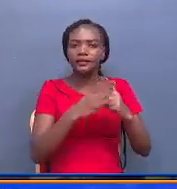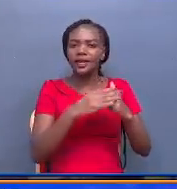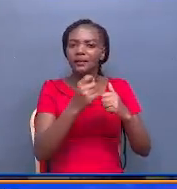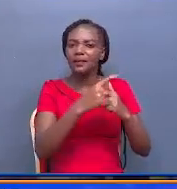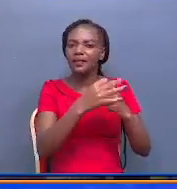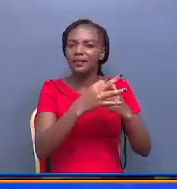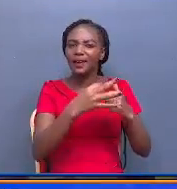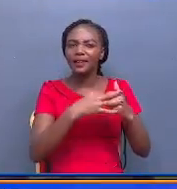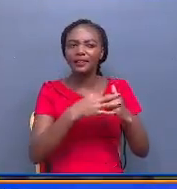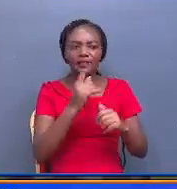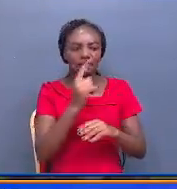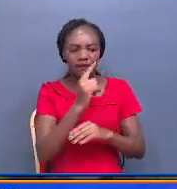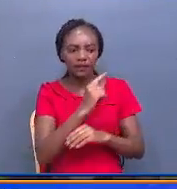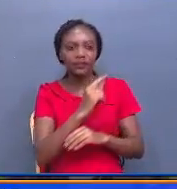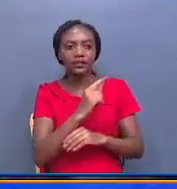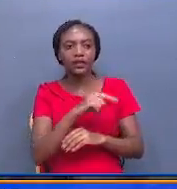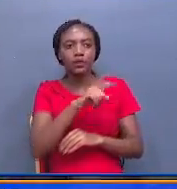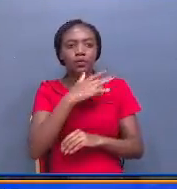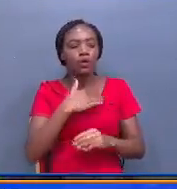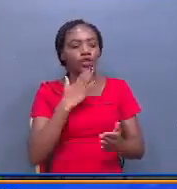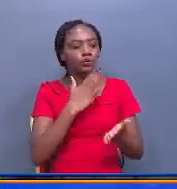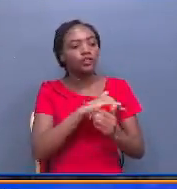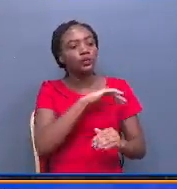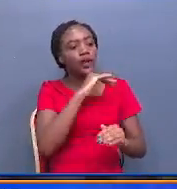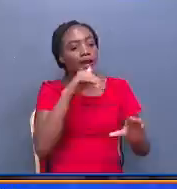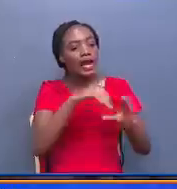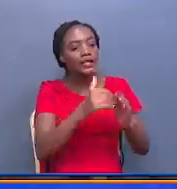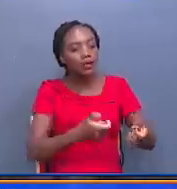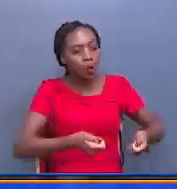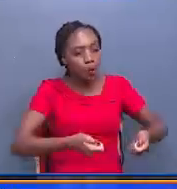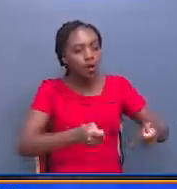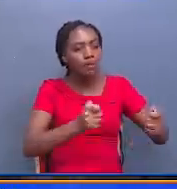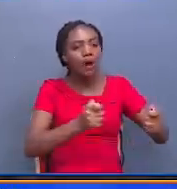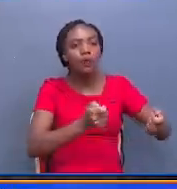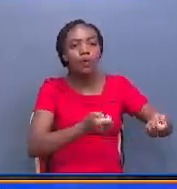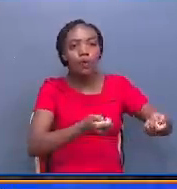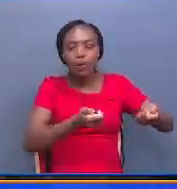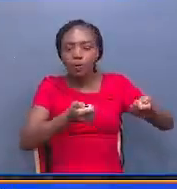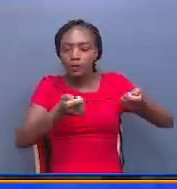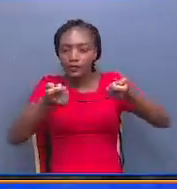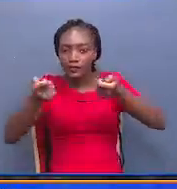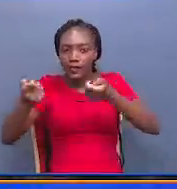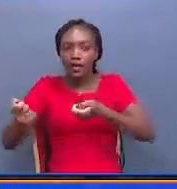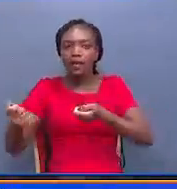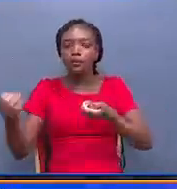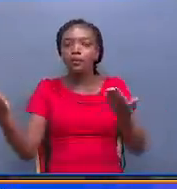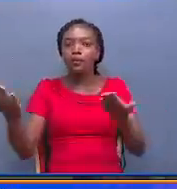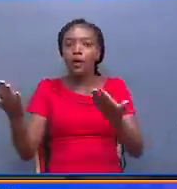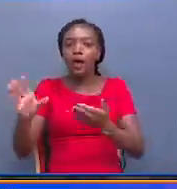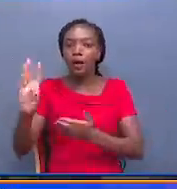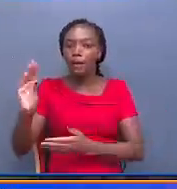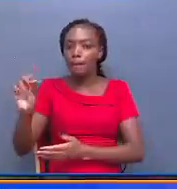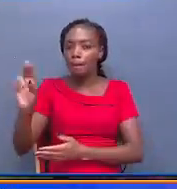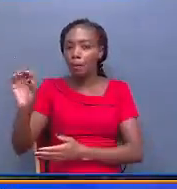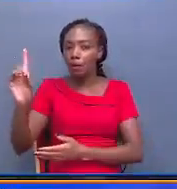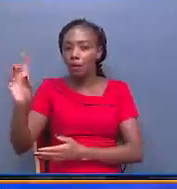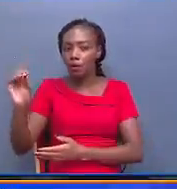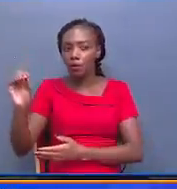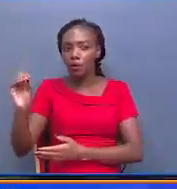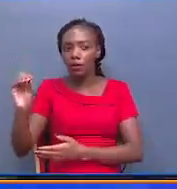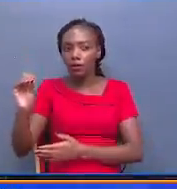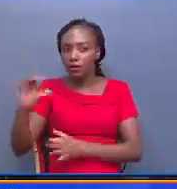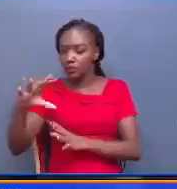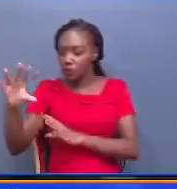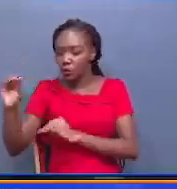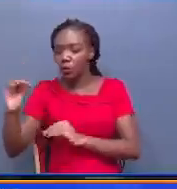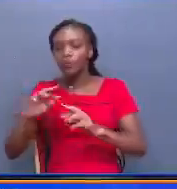8 tumuweke kwa wheelbarrow, tumupeleke express mpaka Bondo aende